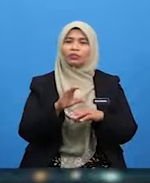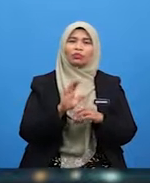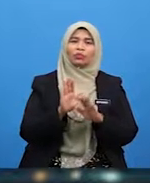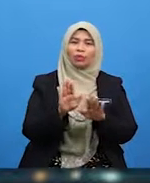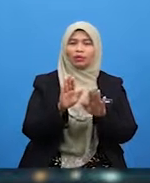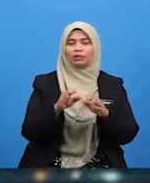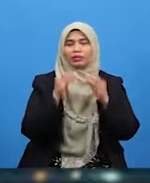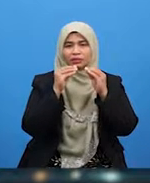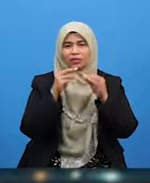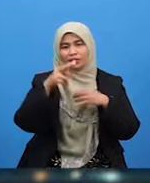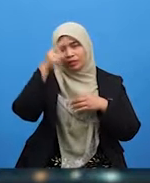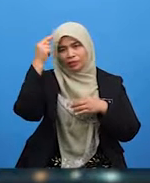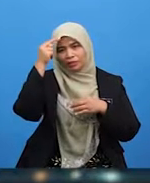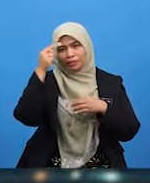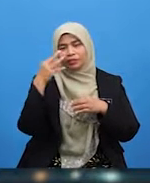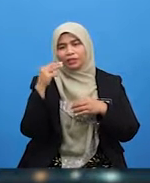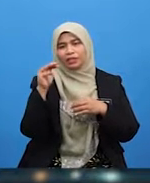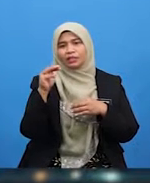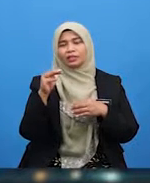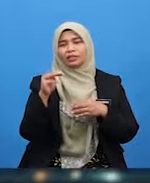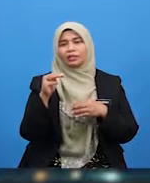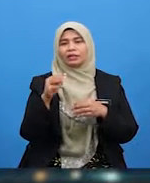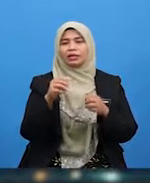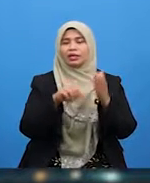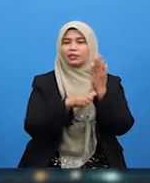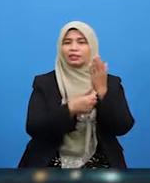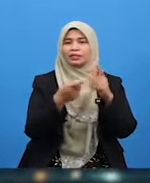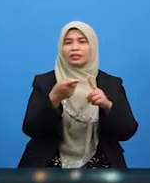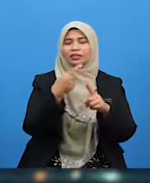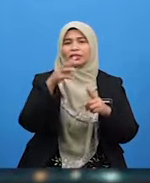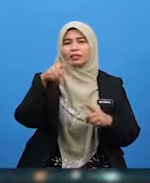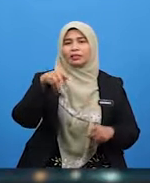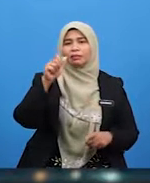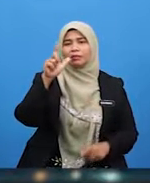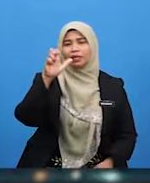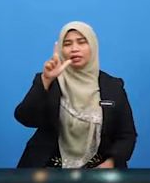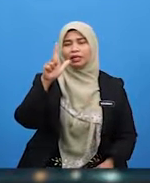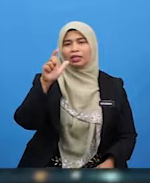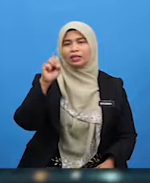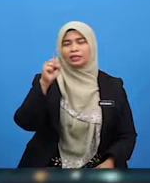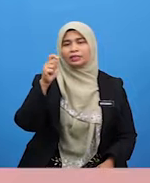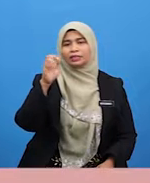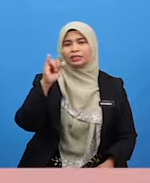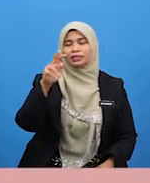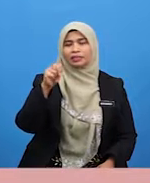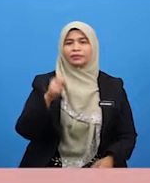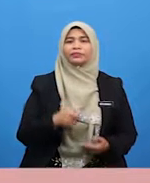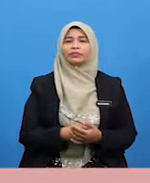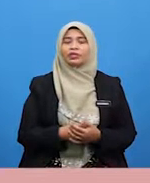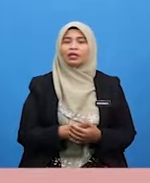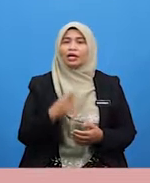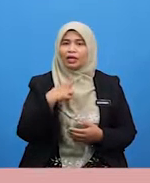SAW. Mereka berasal dari Palestin. Kedua ialah agama Nasrani.